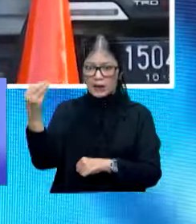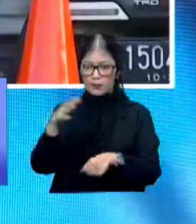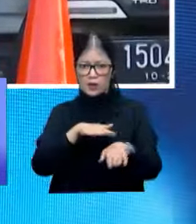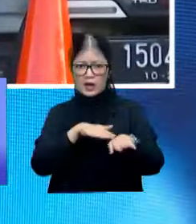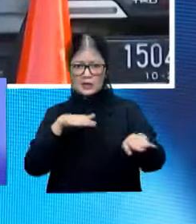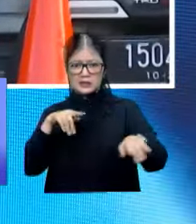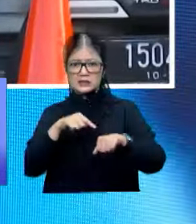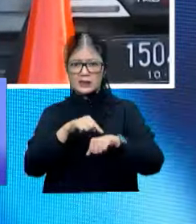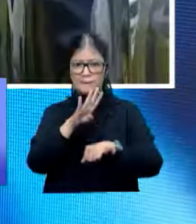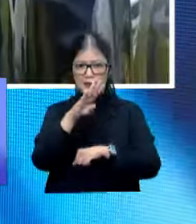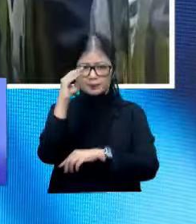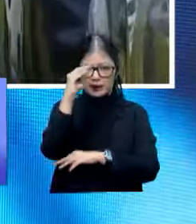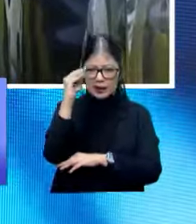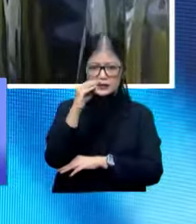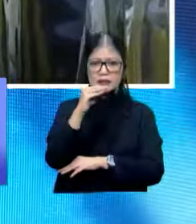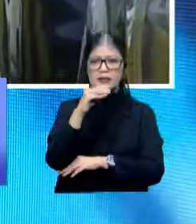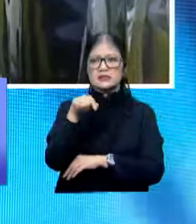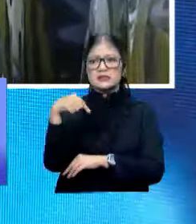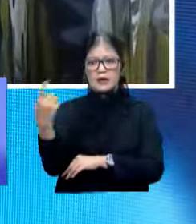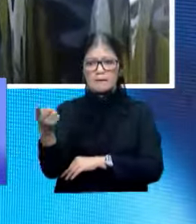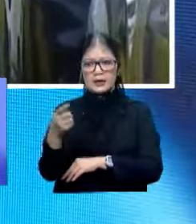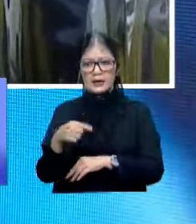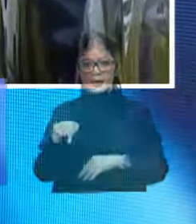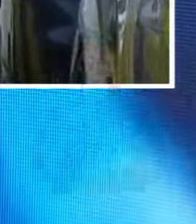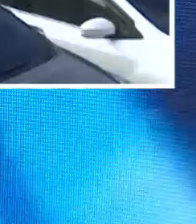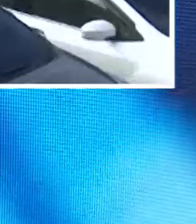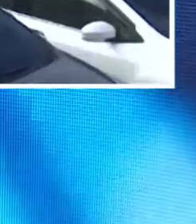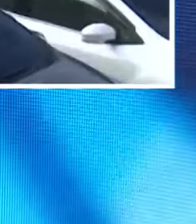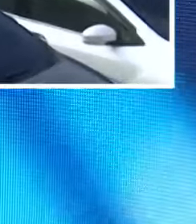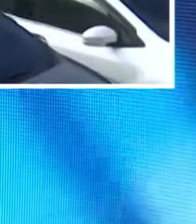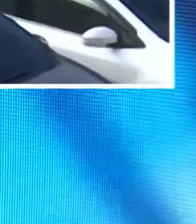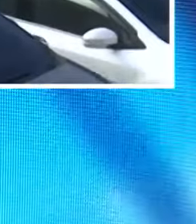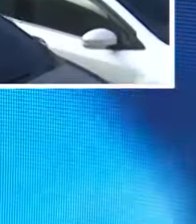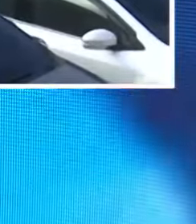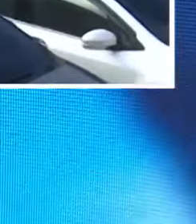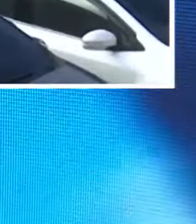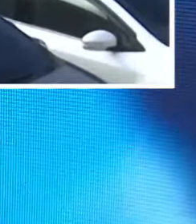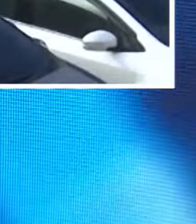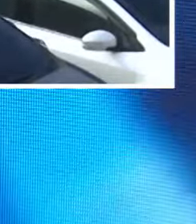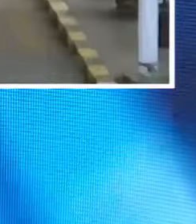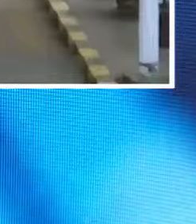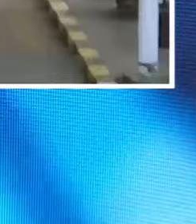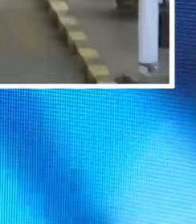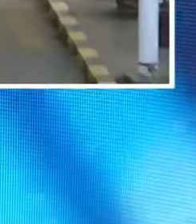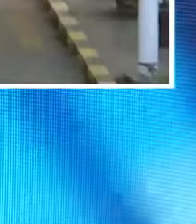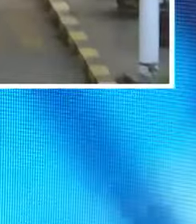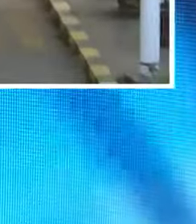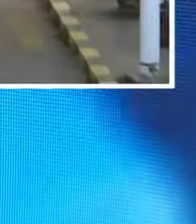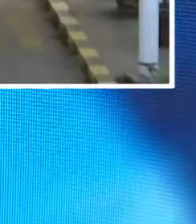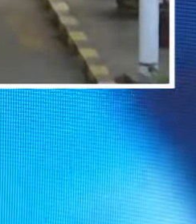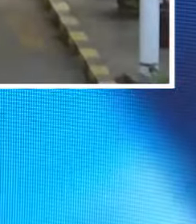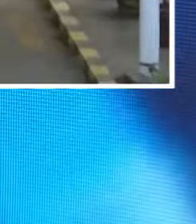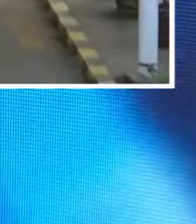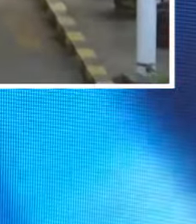4 dini hari tadi belum juga berangkat ke Pelabuhan Bakauheni Lampung. Sementara untuk pemudik yang baru saja